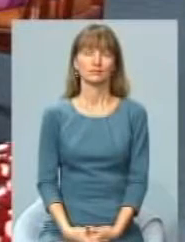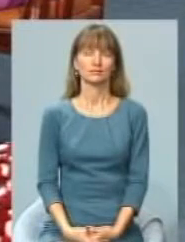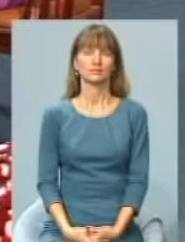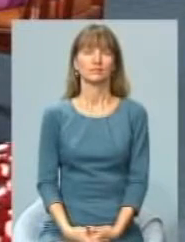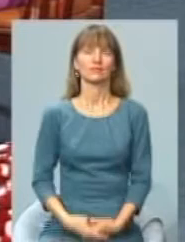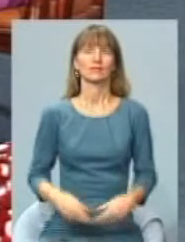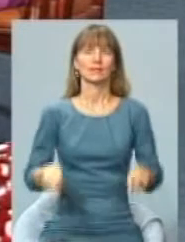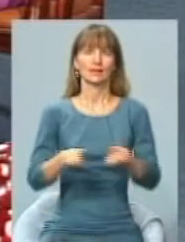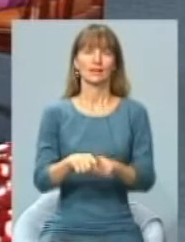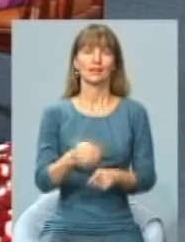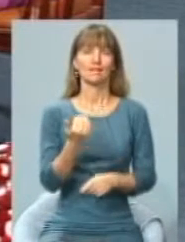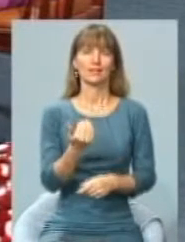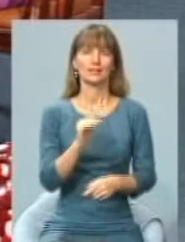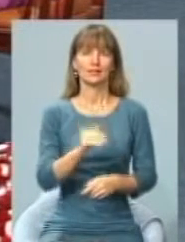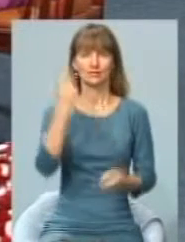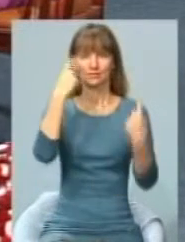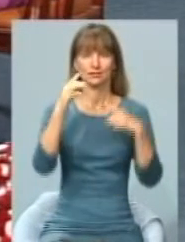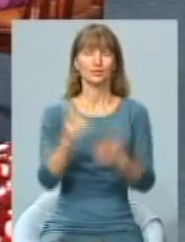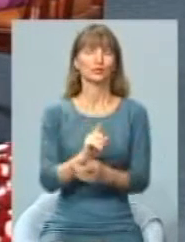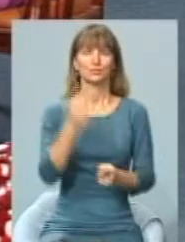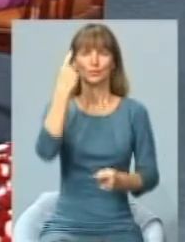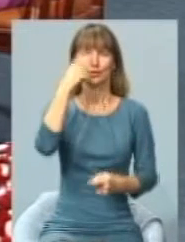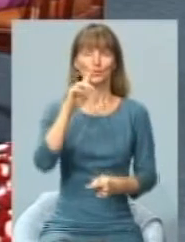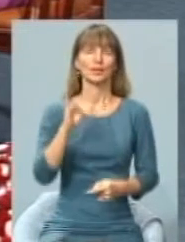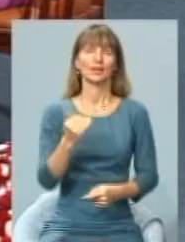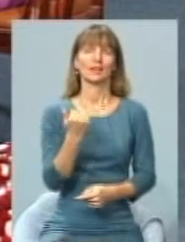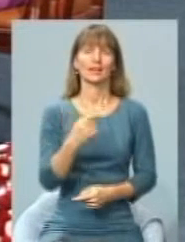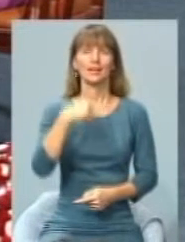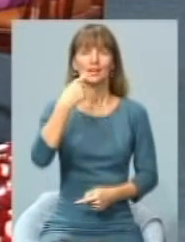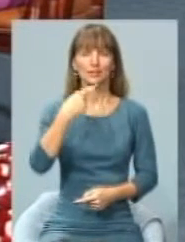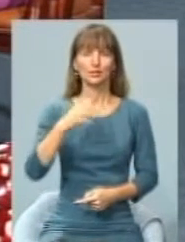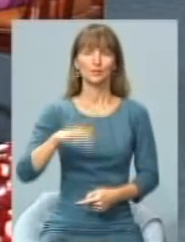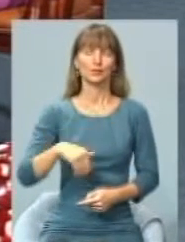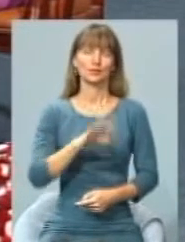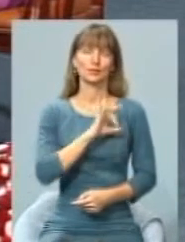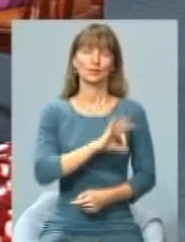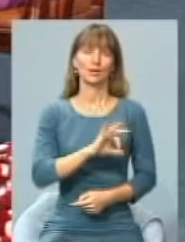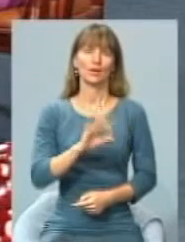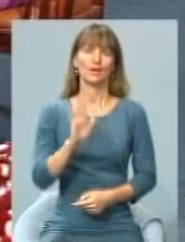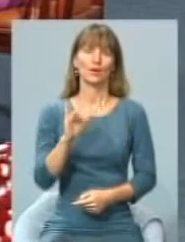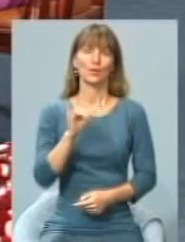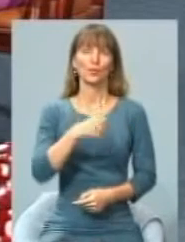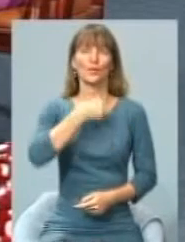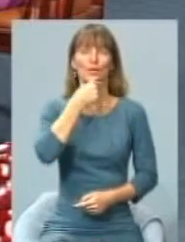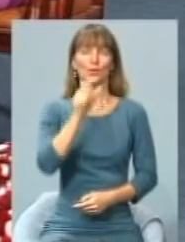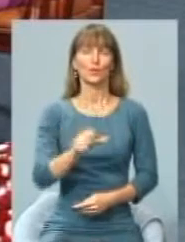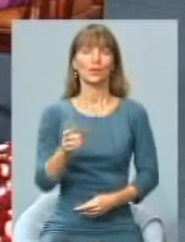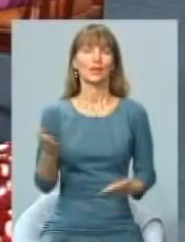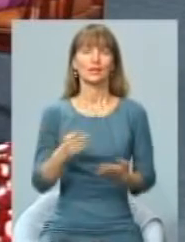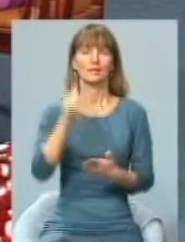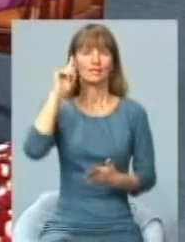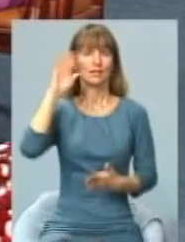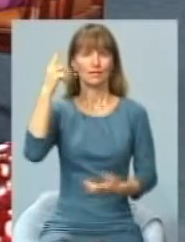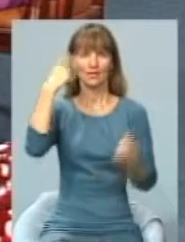Ну, от, власне, такі вони діти-винахідники. Іноді щось так придумують, і, власне, їхня річ потім користується навіть у дорослих людей. Саша, а яких